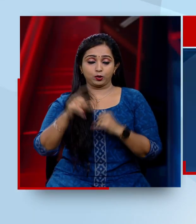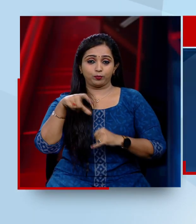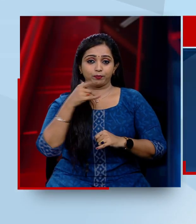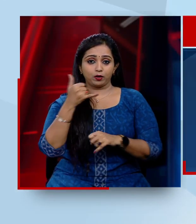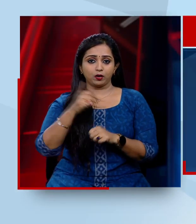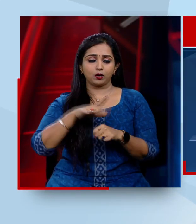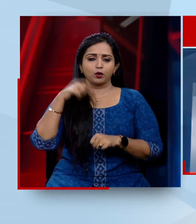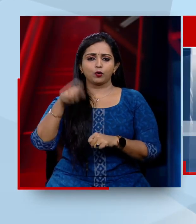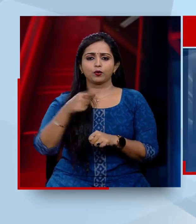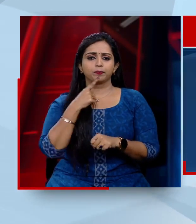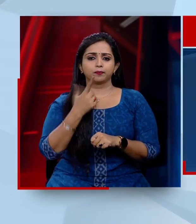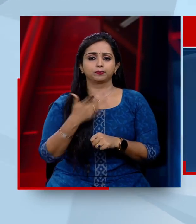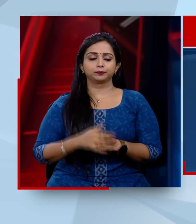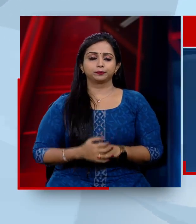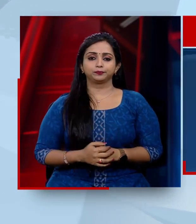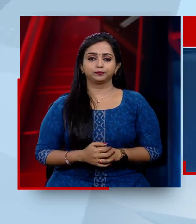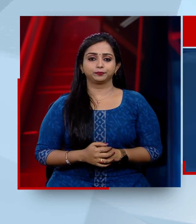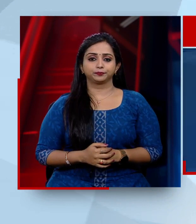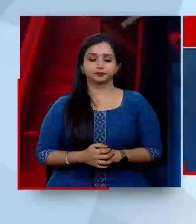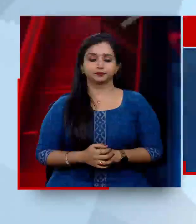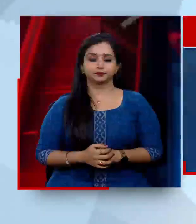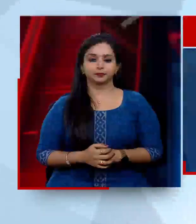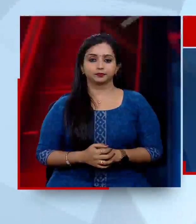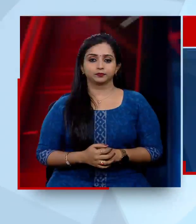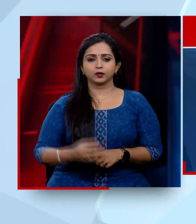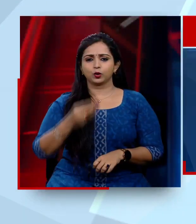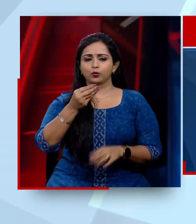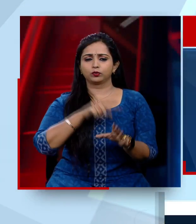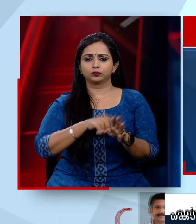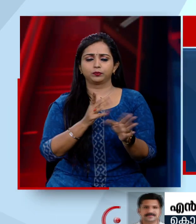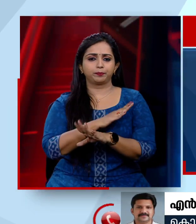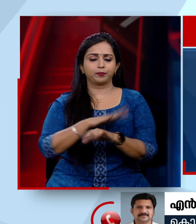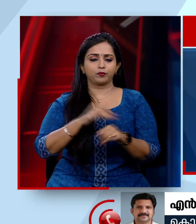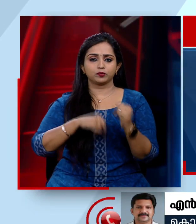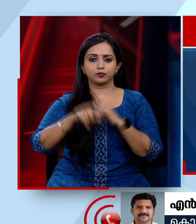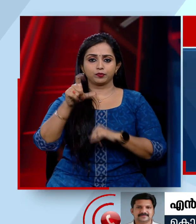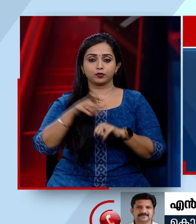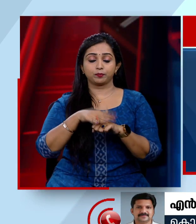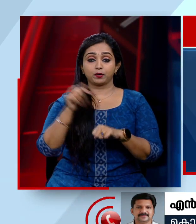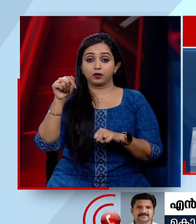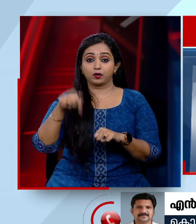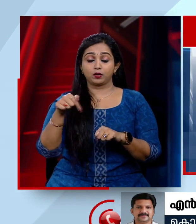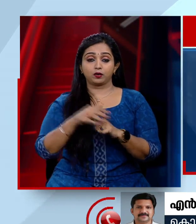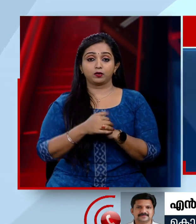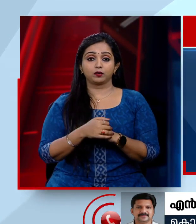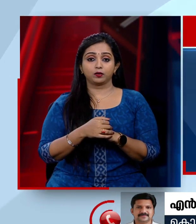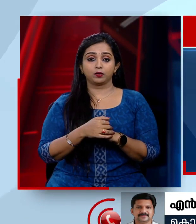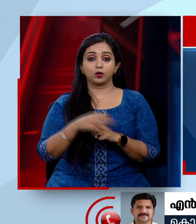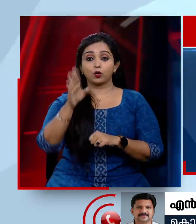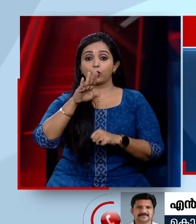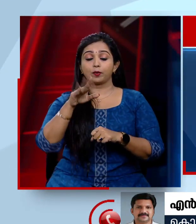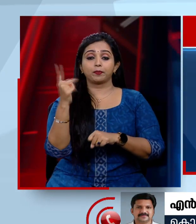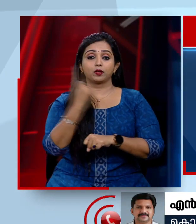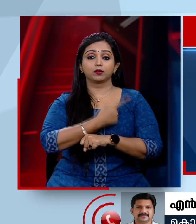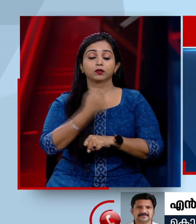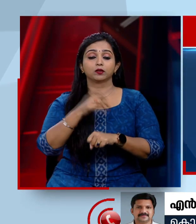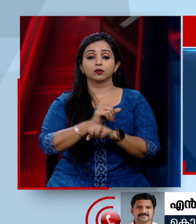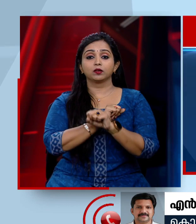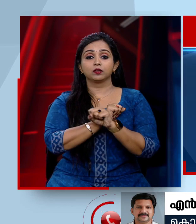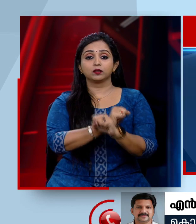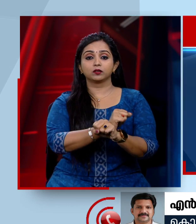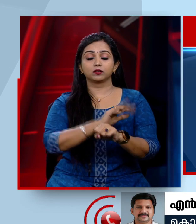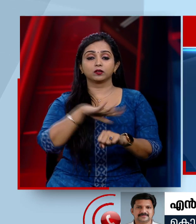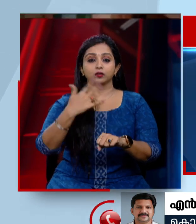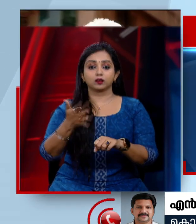കോടതിക്ക് മുമ്പാകെ എത്തിയത്? ആ ശീതൽ, അല്പസമയം മുമ്പാണ് എം ശിവശങ്കറിനെ ഇപ്പോൾ ഈ 9 ദിവസത്തെ കസ്റ്റഡിക്ക് ശേഷം ഇപ്പോൾ റിമാൻഡ്